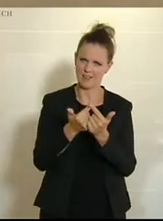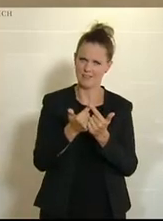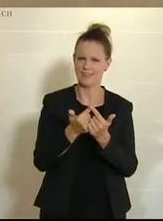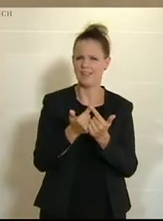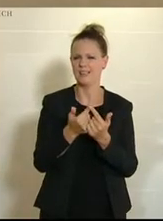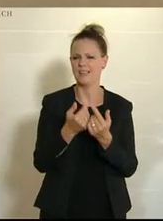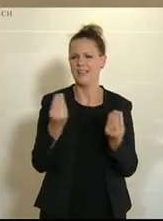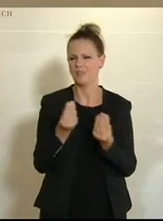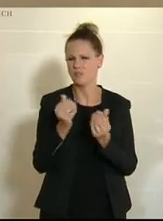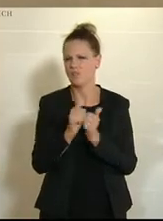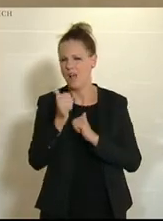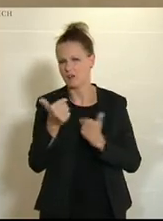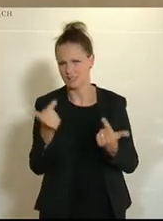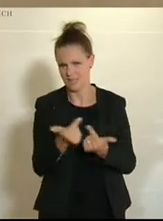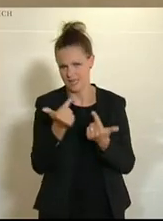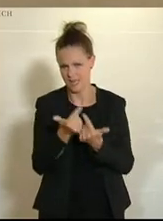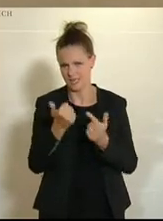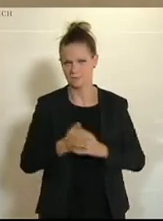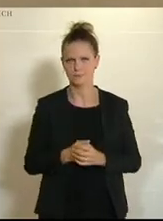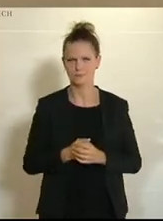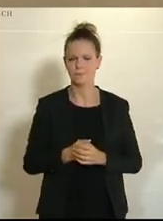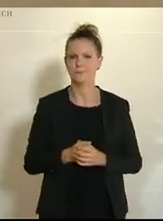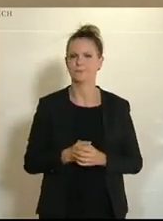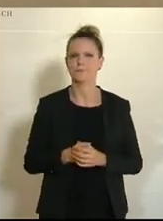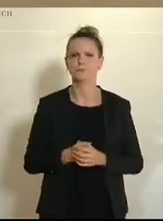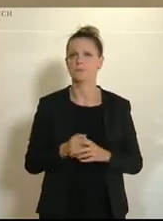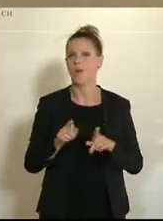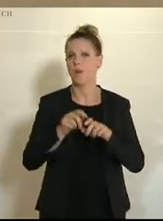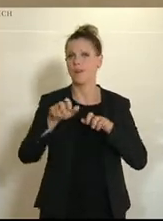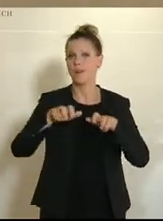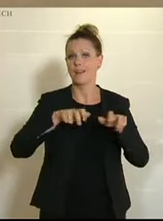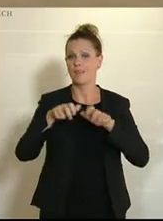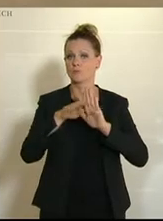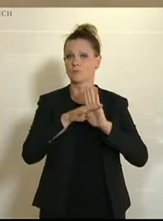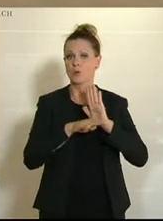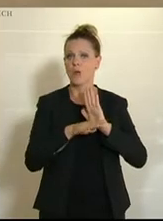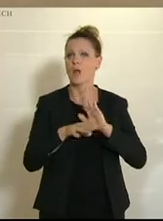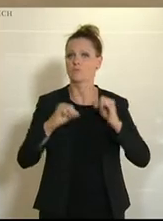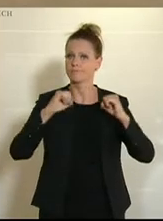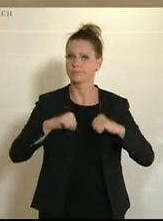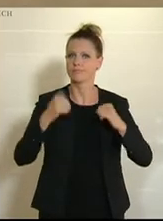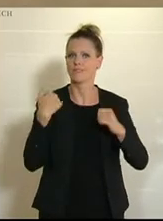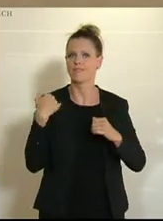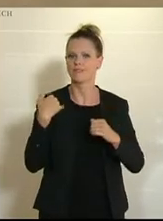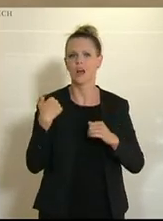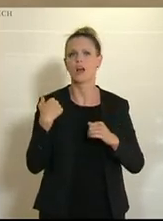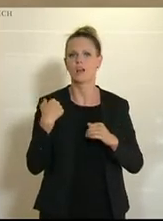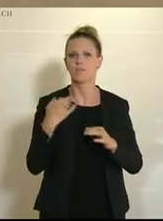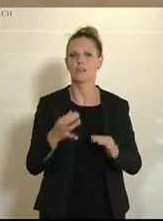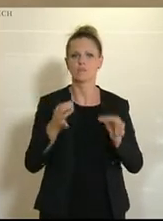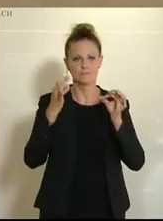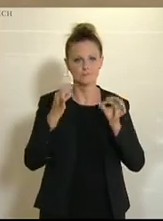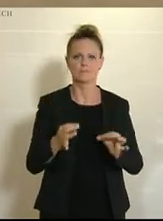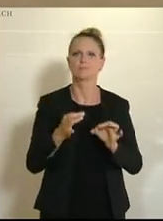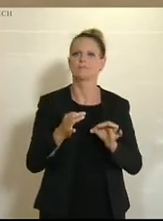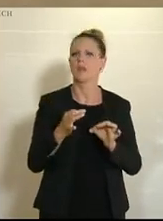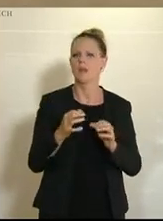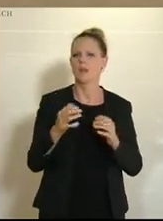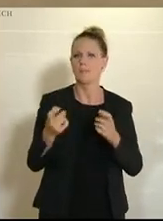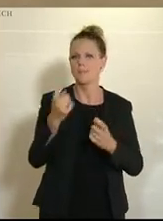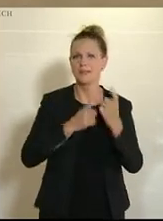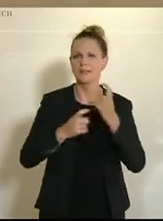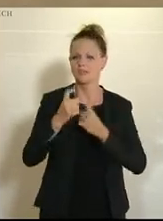vorwegstellen. Nämlich, wir haben uns natürlich auch im Regierungsprogramm geeinigt auf eine restriktive Migrationspolitik.